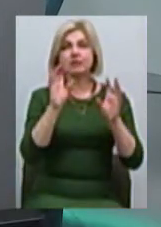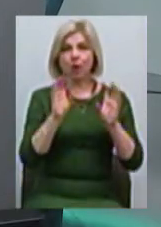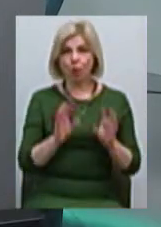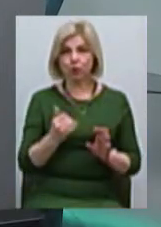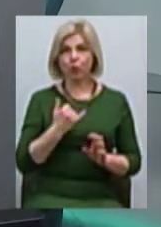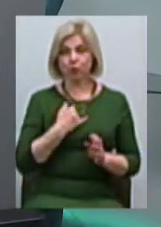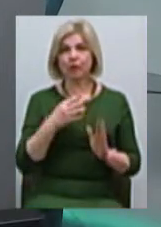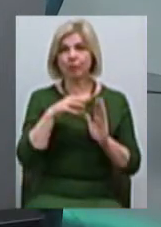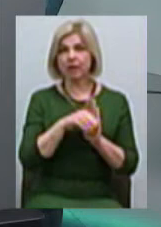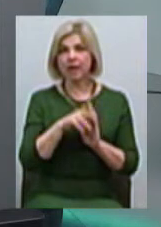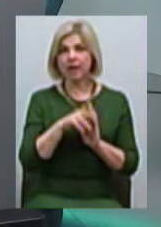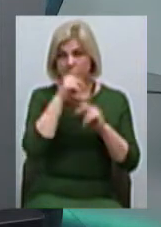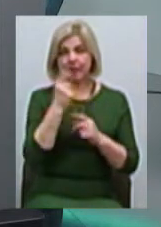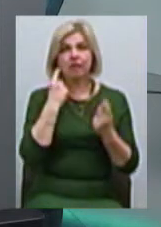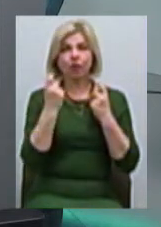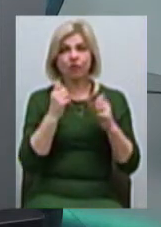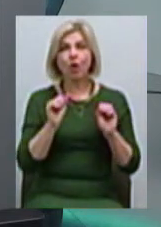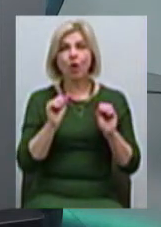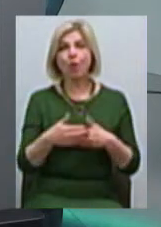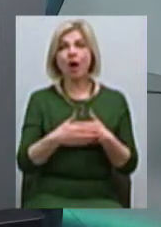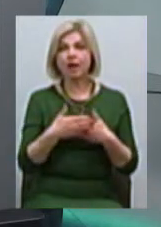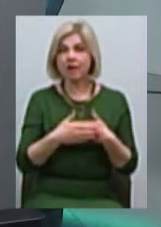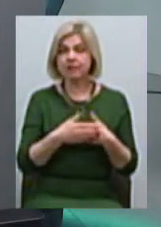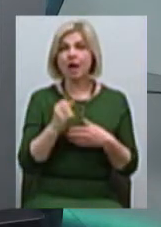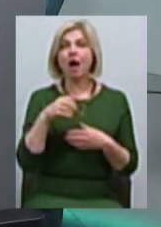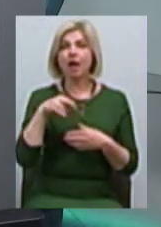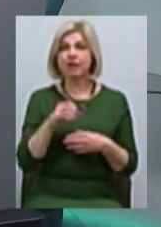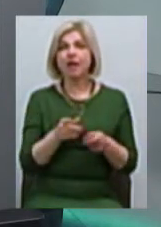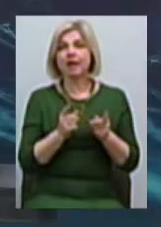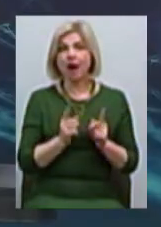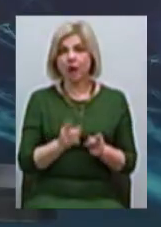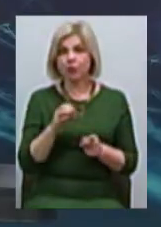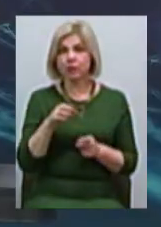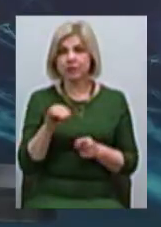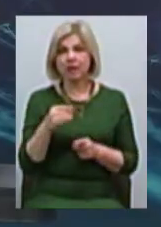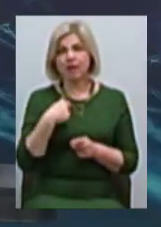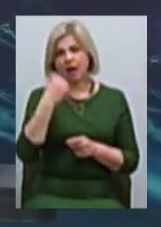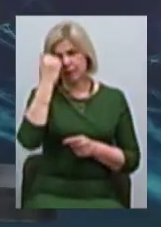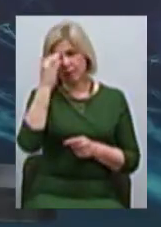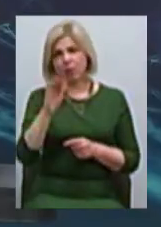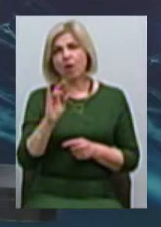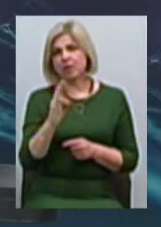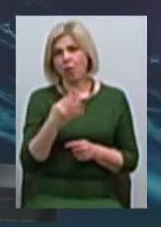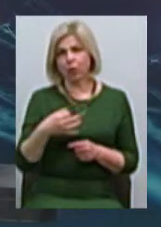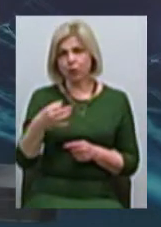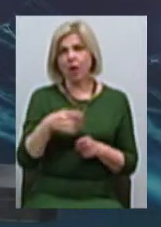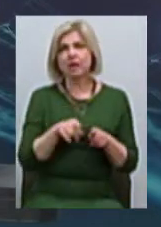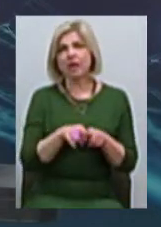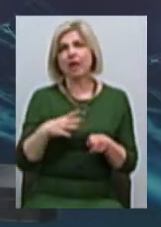що неправдиві відомості можуть каратися. Але реальності, я не пам'ятаю нас по області таких випадків, щоб вони